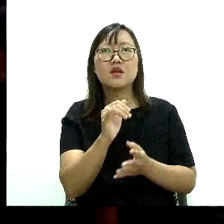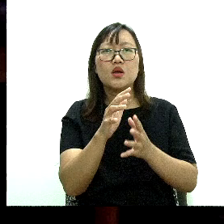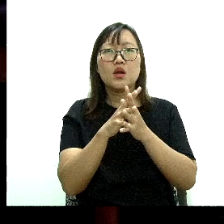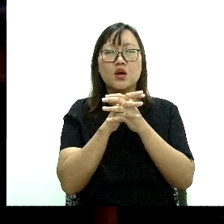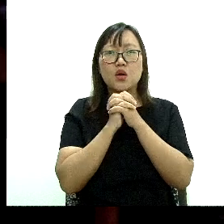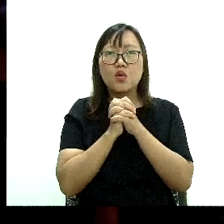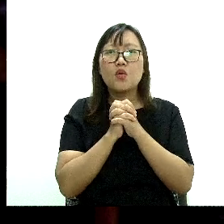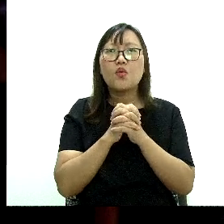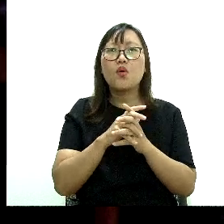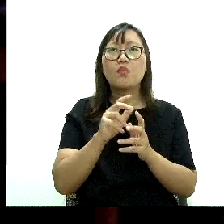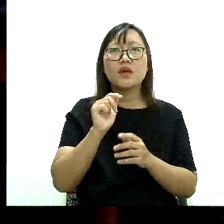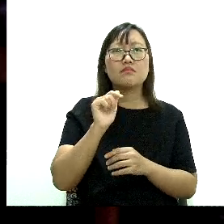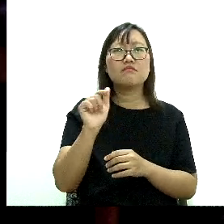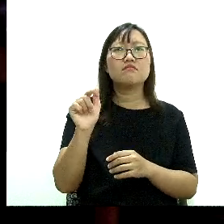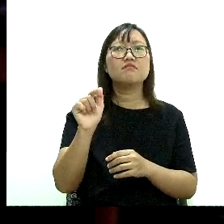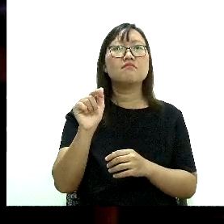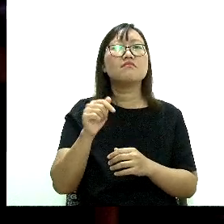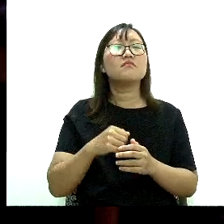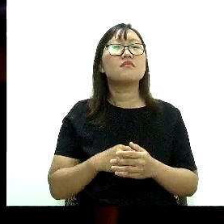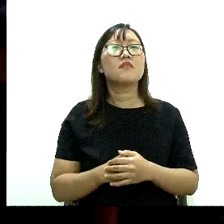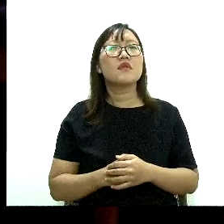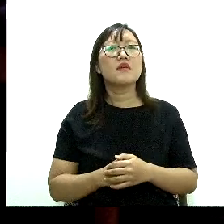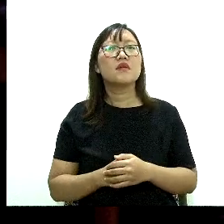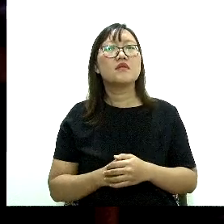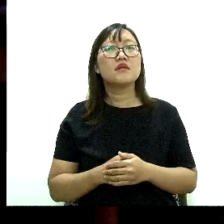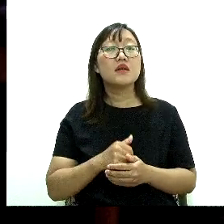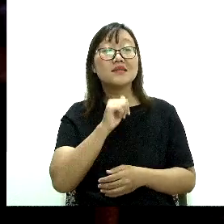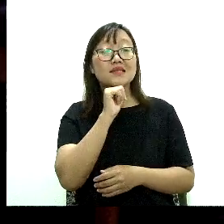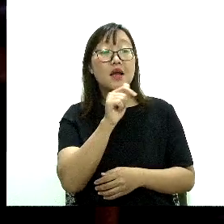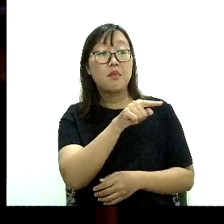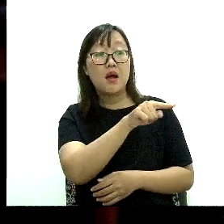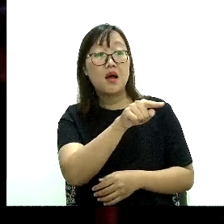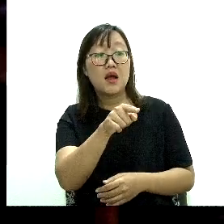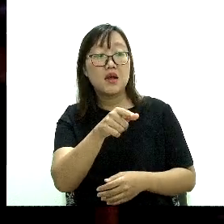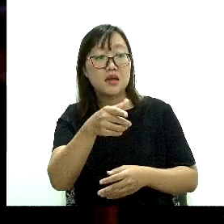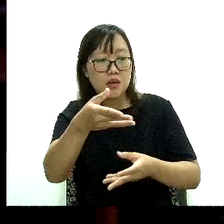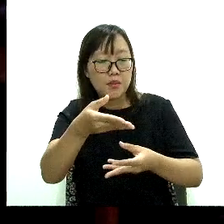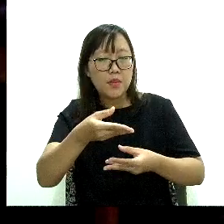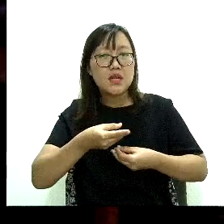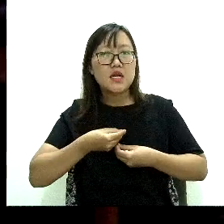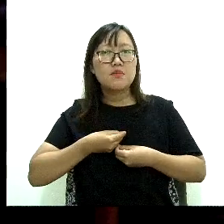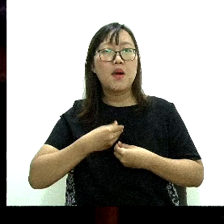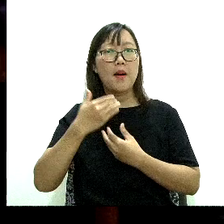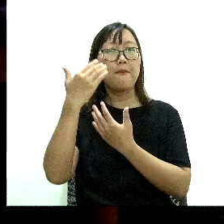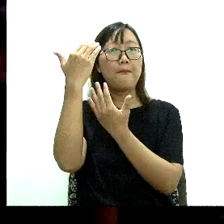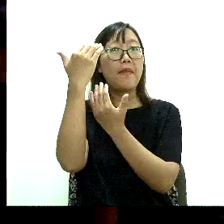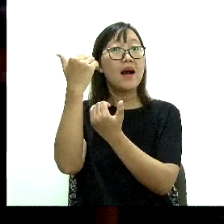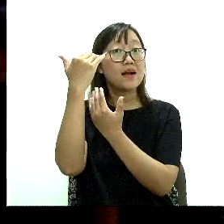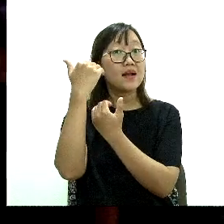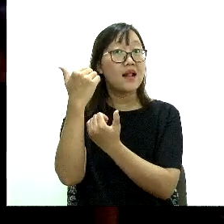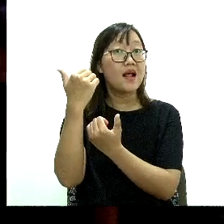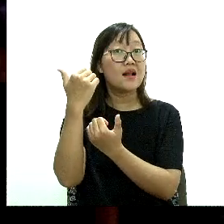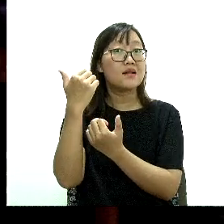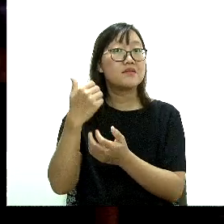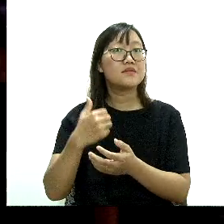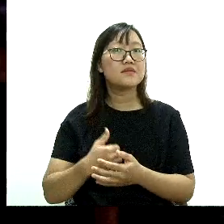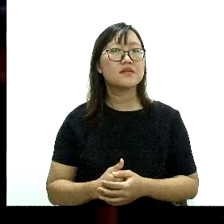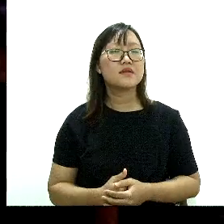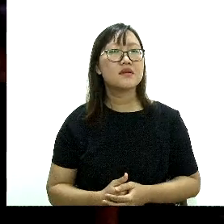siapa saja yang menanggapi panggilannya. Justru kadang kita menuduh Allah bersikap tak